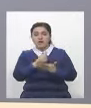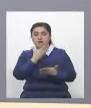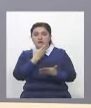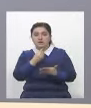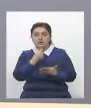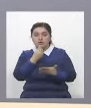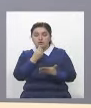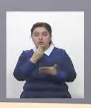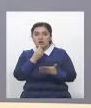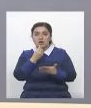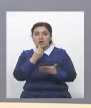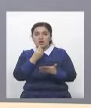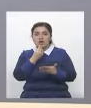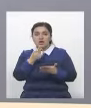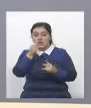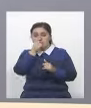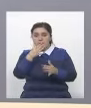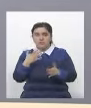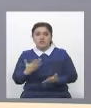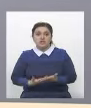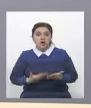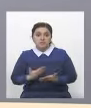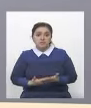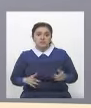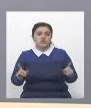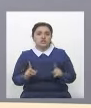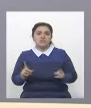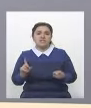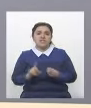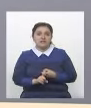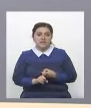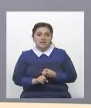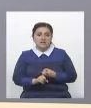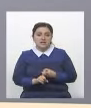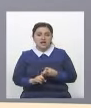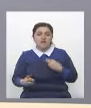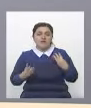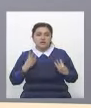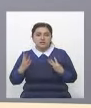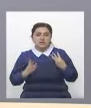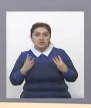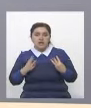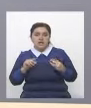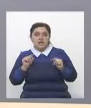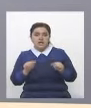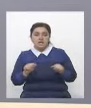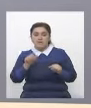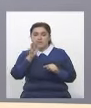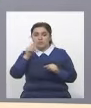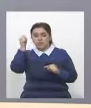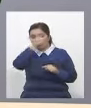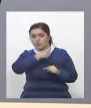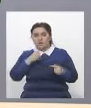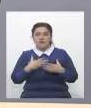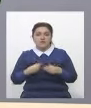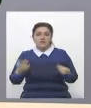и поэтичностью. Поэт не может объяснить, с чем связано восхищение этим временем года.